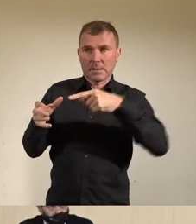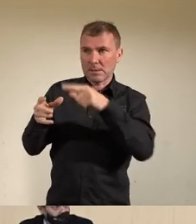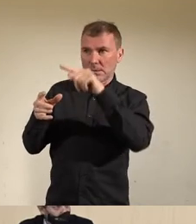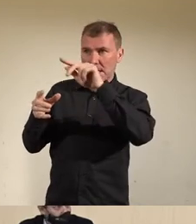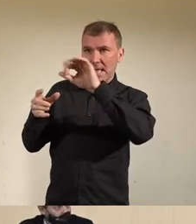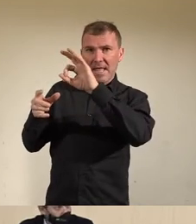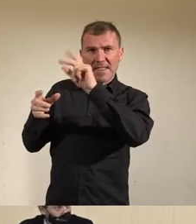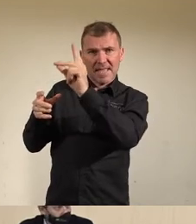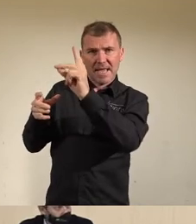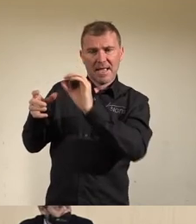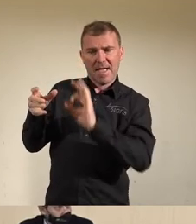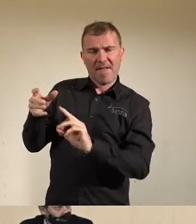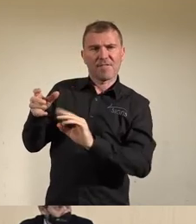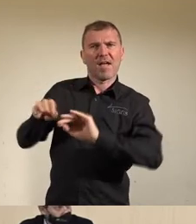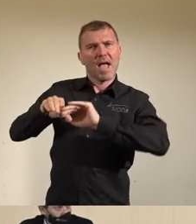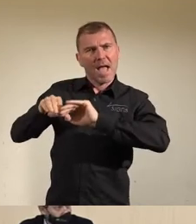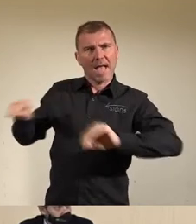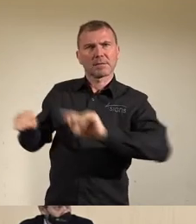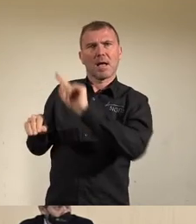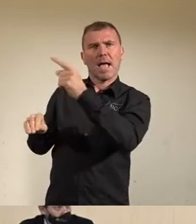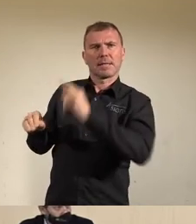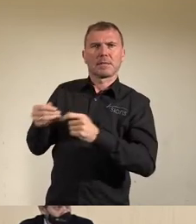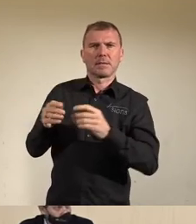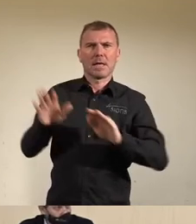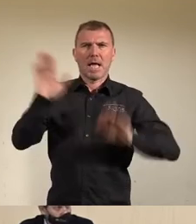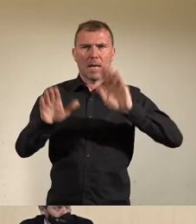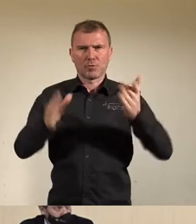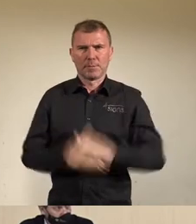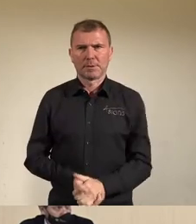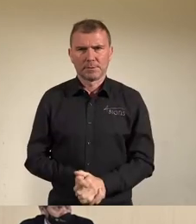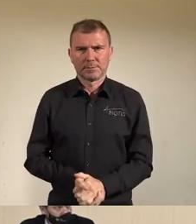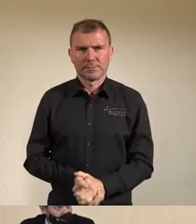separat abstimmen in Einzelpunkten.